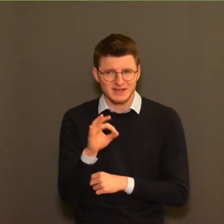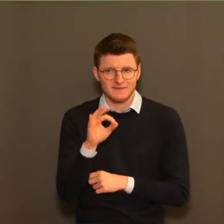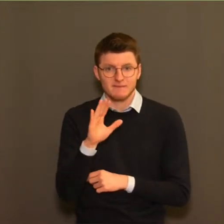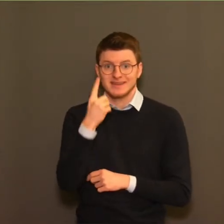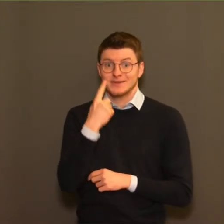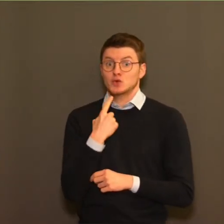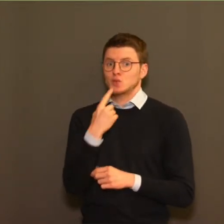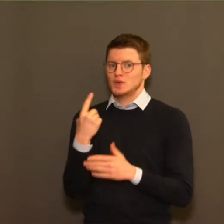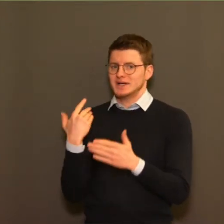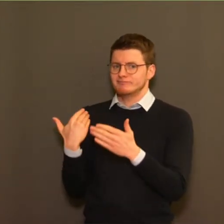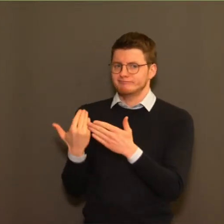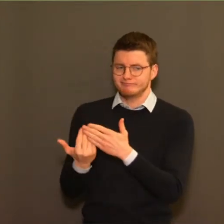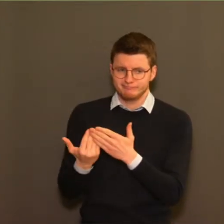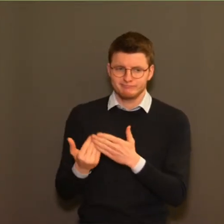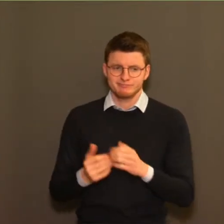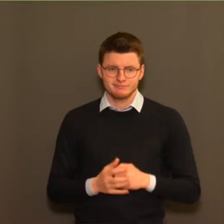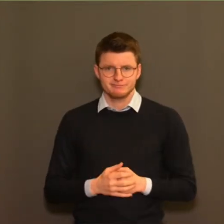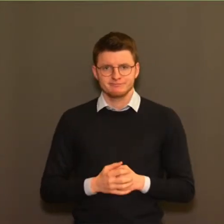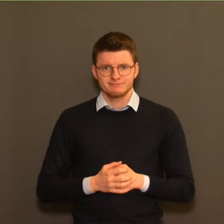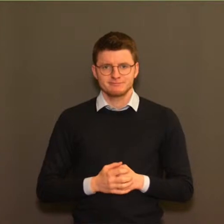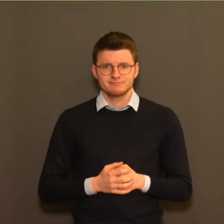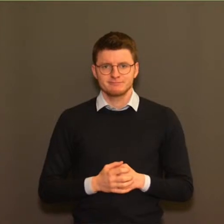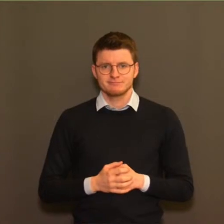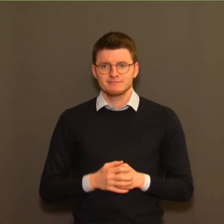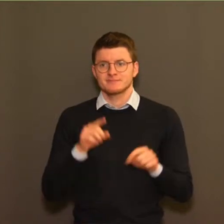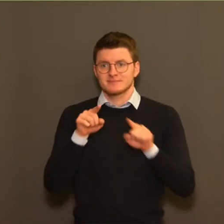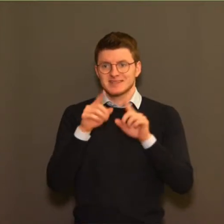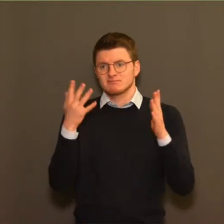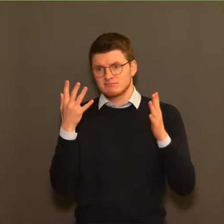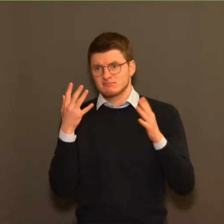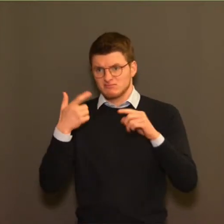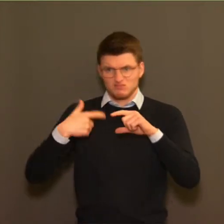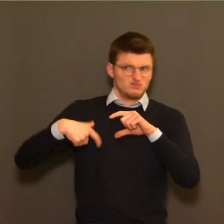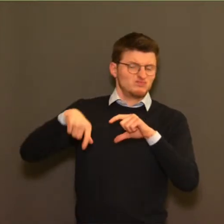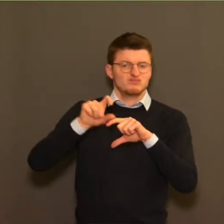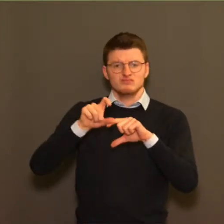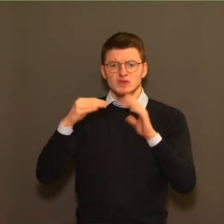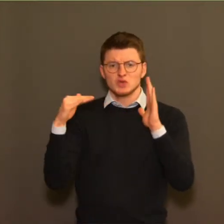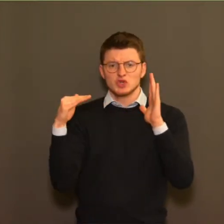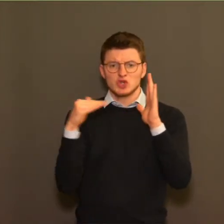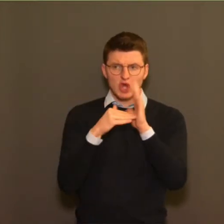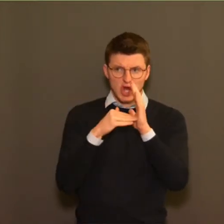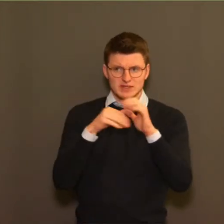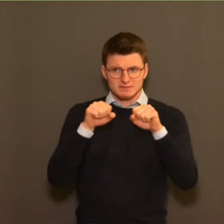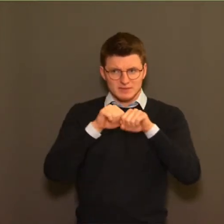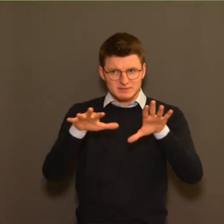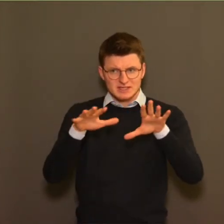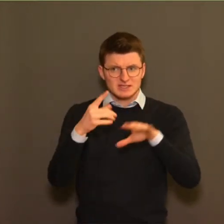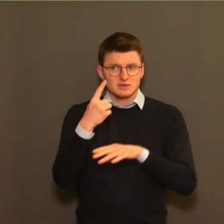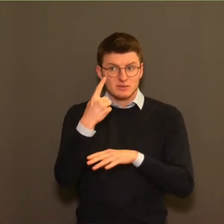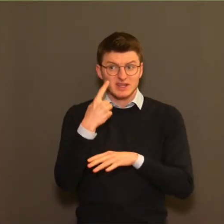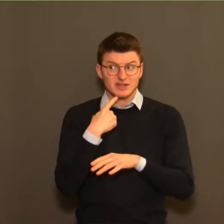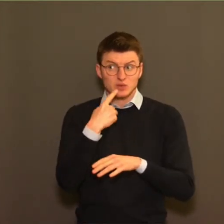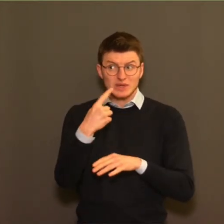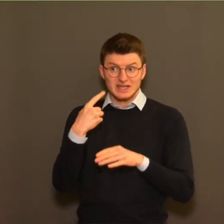weekbasis. Dat zijn meer dan 1000 extra besmettingen per dag op 1 week tijd.